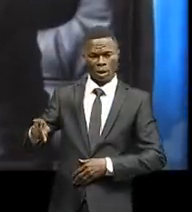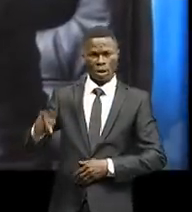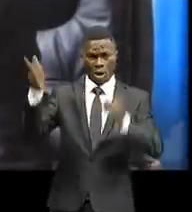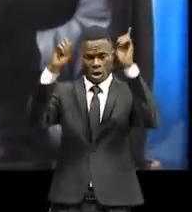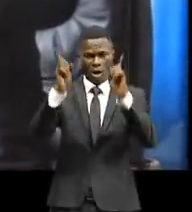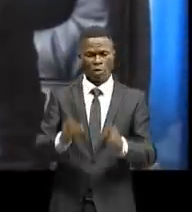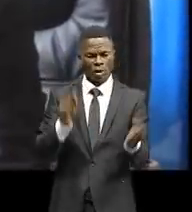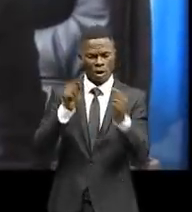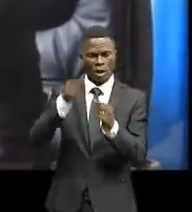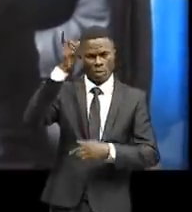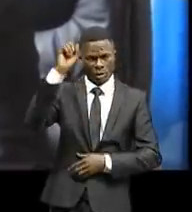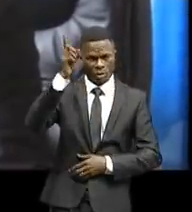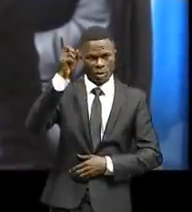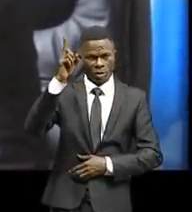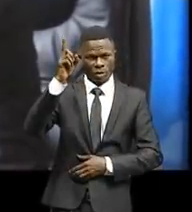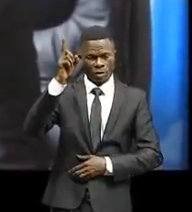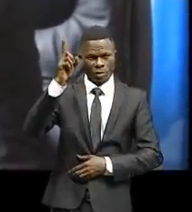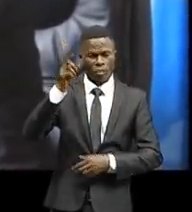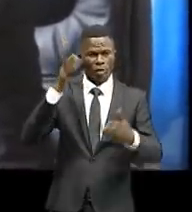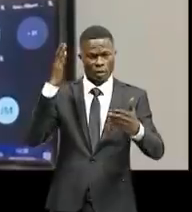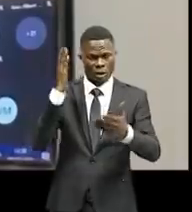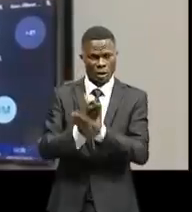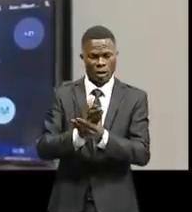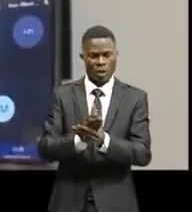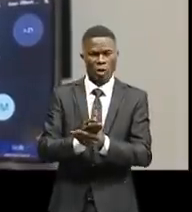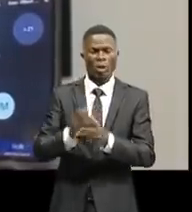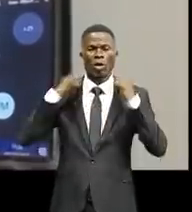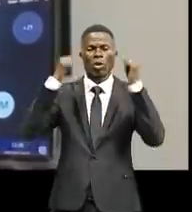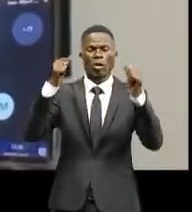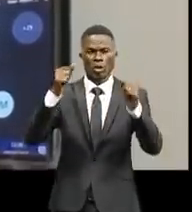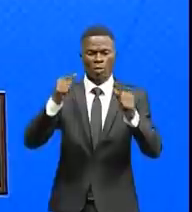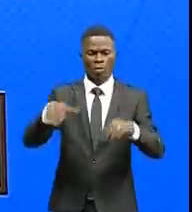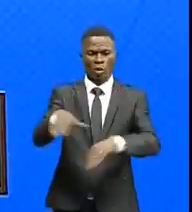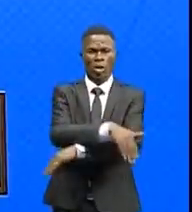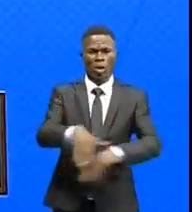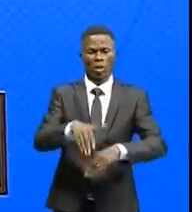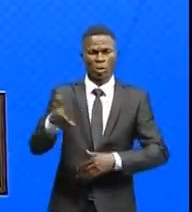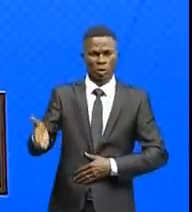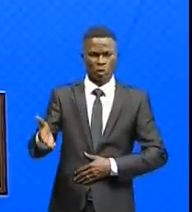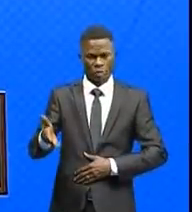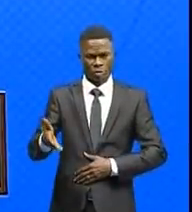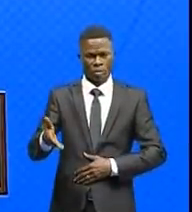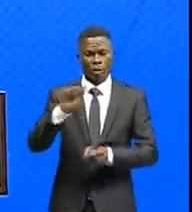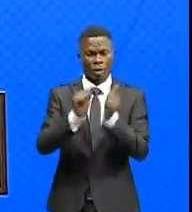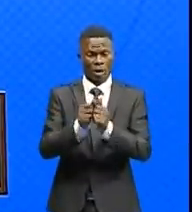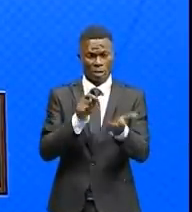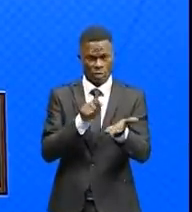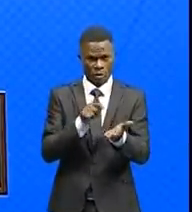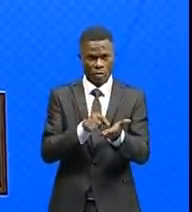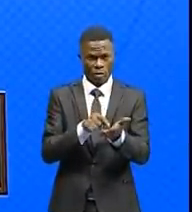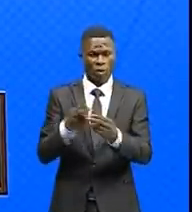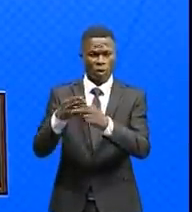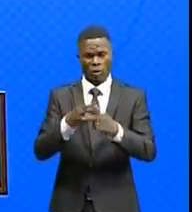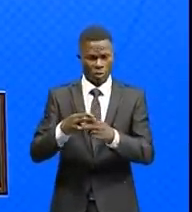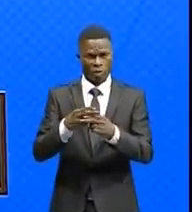dont l'objectif principal est la lutte contre la criminalité transfrontalière. Toujours sur ces chapitres